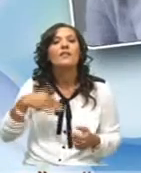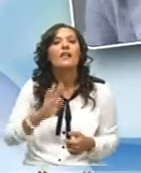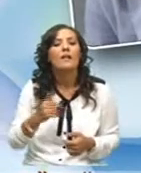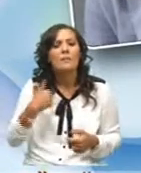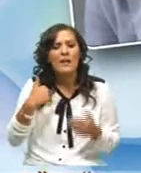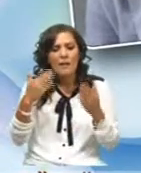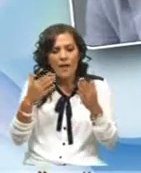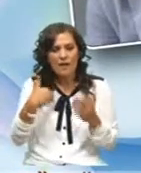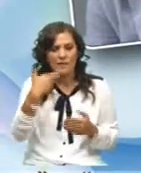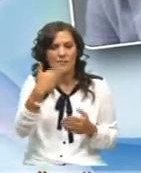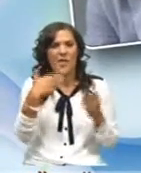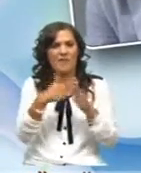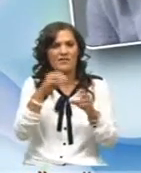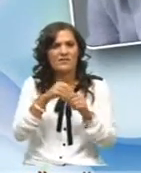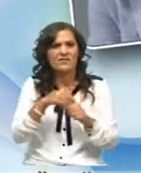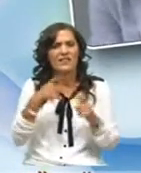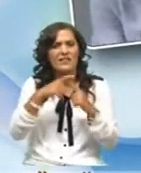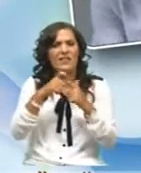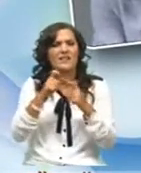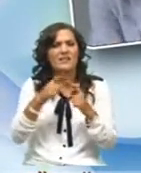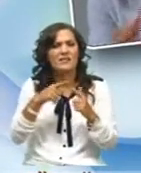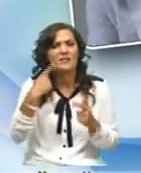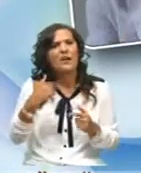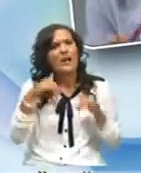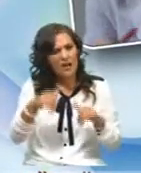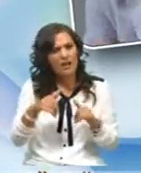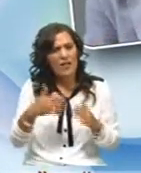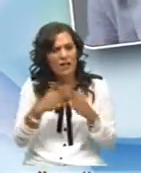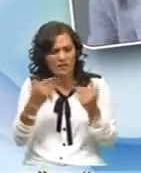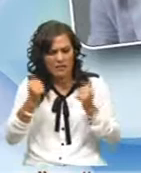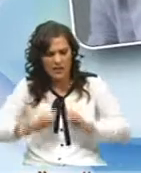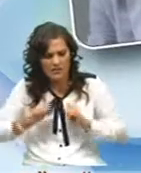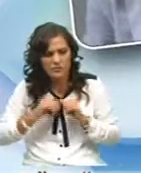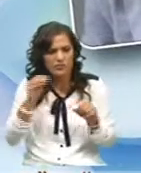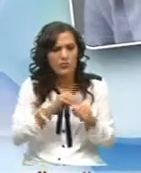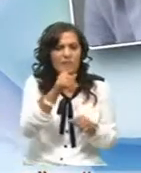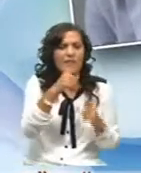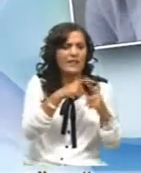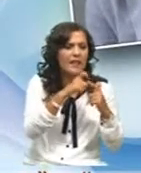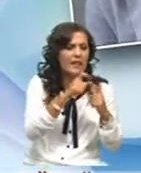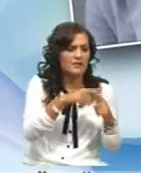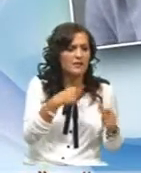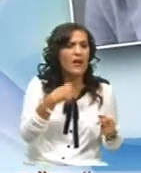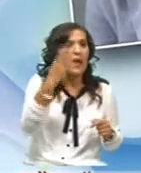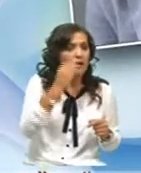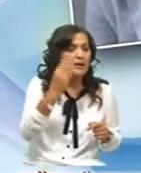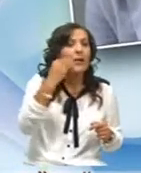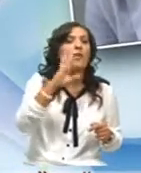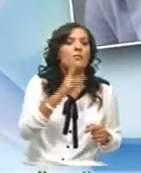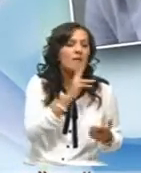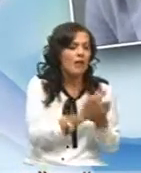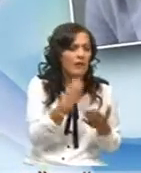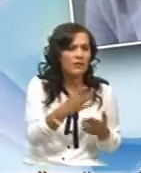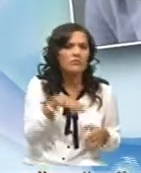benim kastettiğim evdeki test çözmekten bahsetmiştim her evde test çözüyor dersin çalışıyor sonunda bir test çözüyor anlayıp anlamadığımı